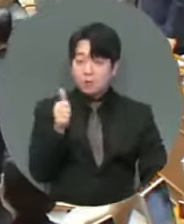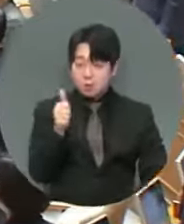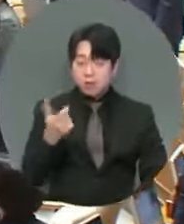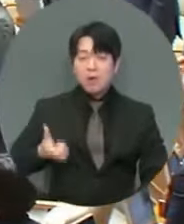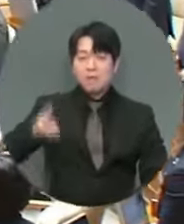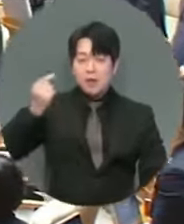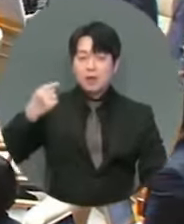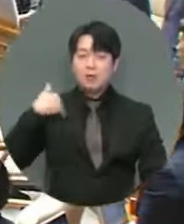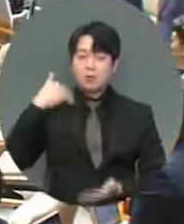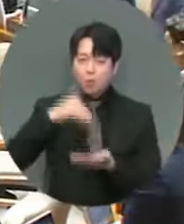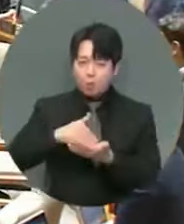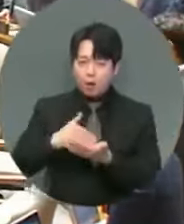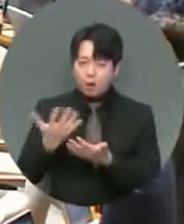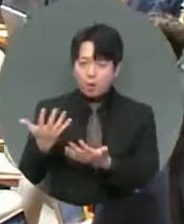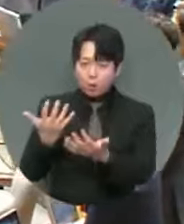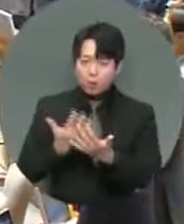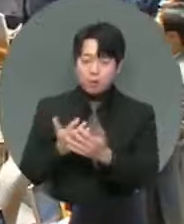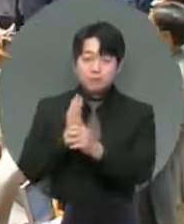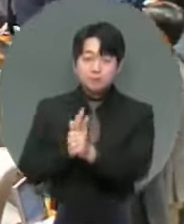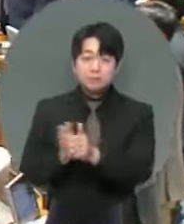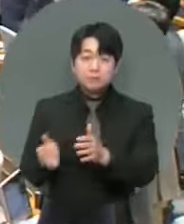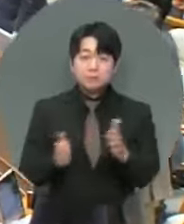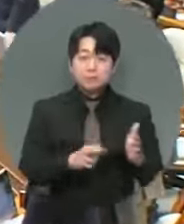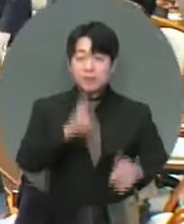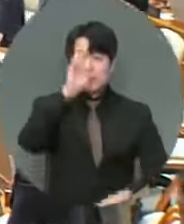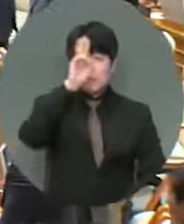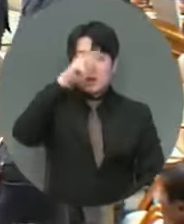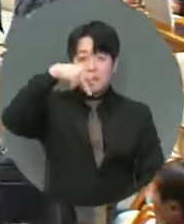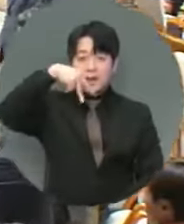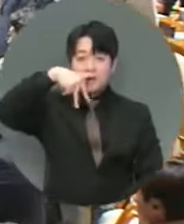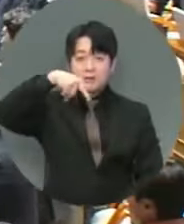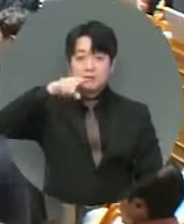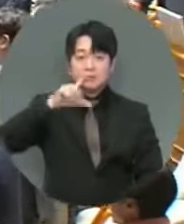어서 돌아오십시오. 박정훈 의원,